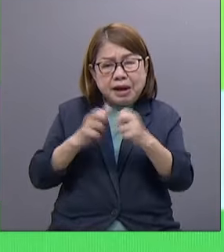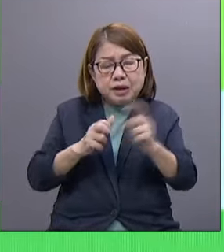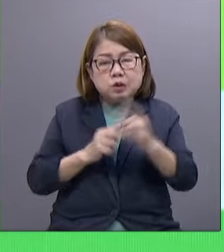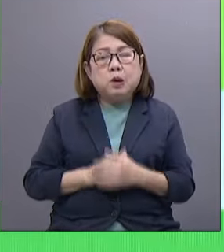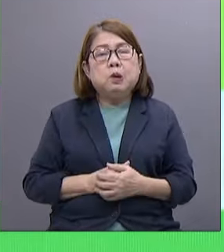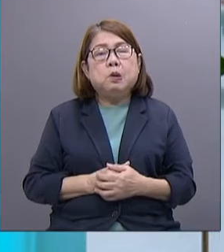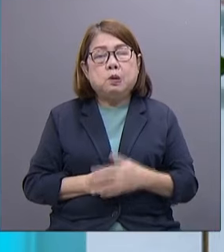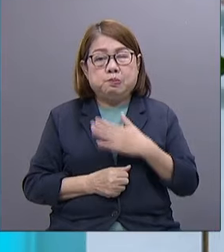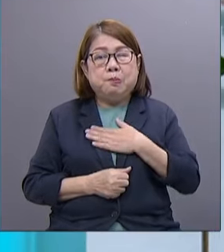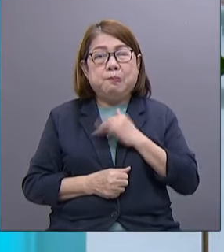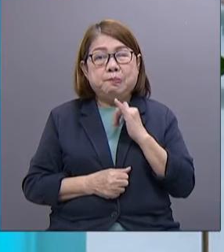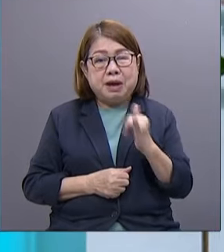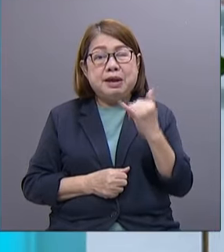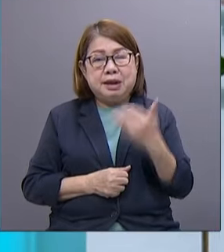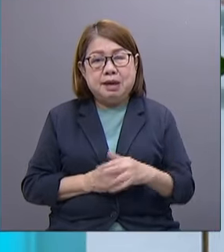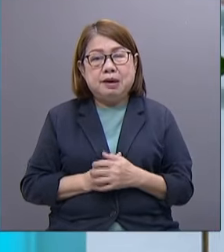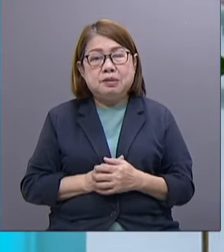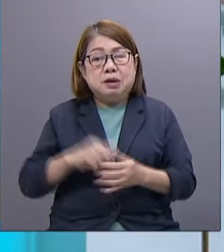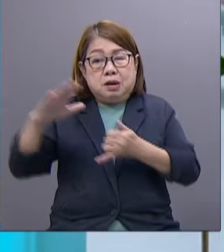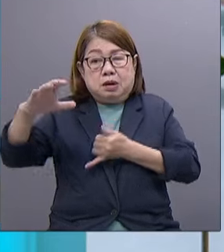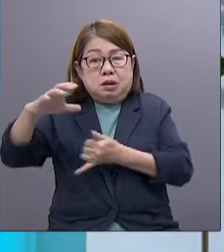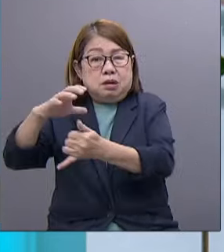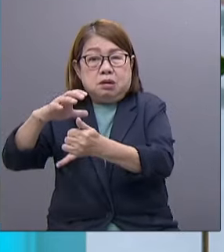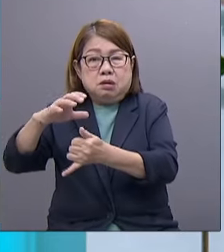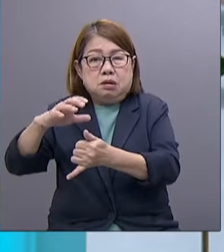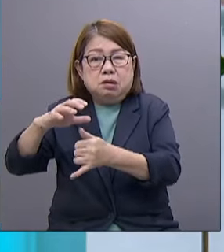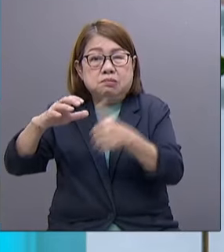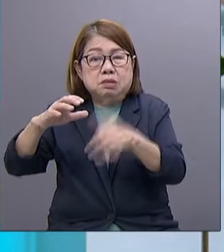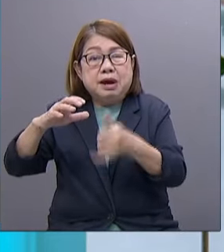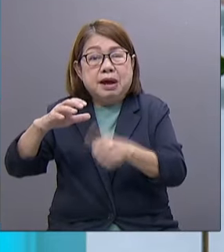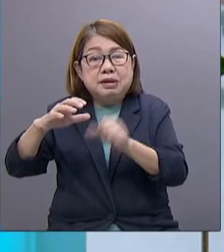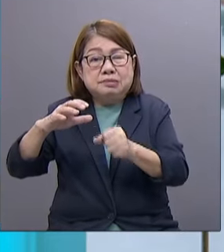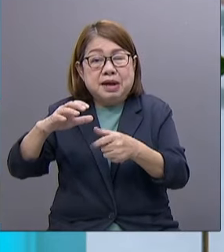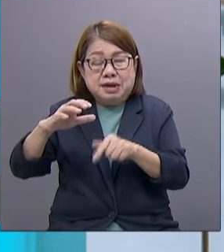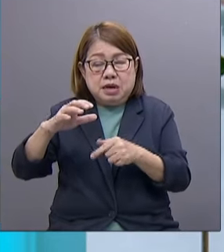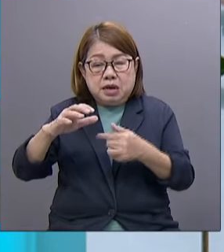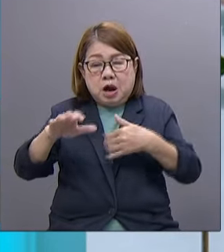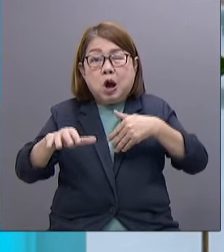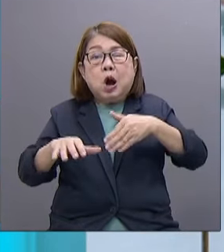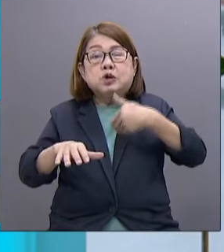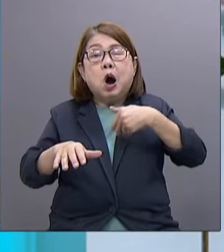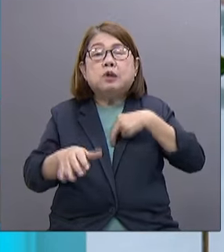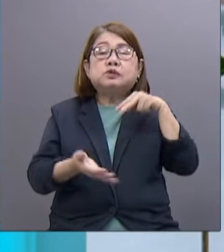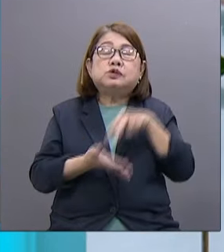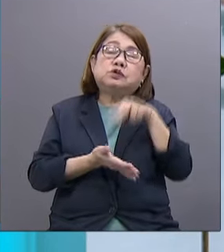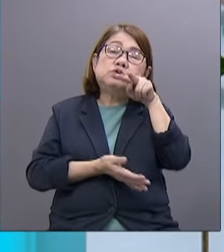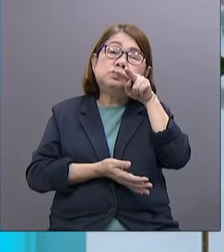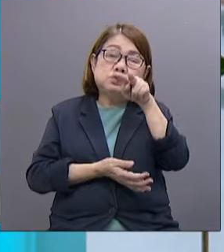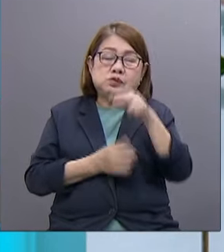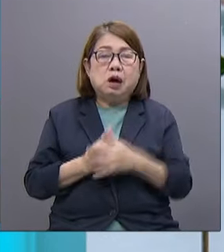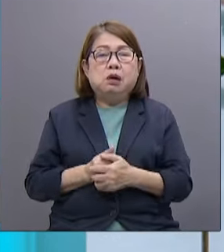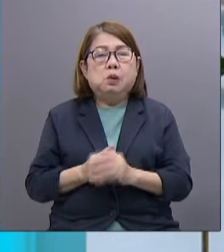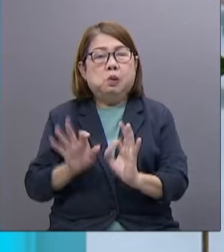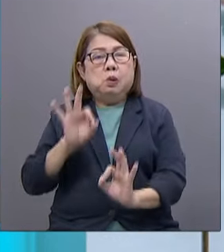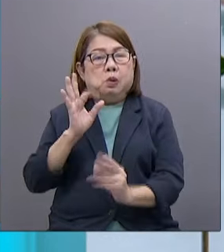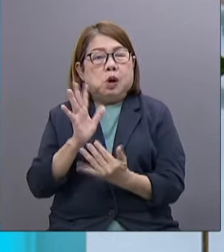ที่ผมเห็นนะครับภายนอกนะครับเพราะว่าเข้าไปเข้าไปข้างในไม่ได้นะครับก็เป็นไฟที่มีการเผามาอย่าง